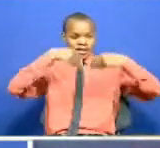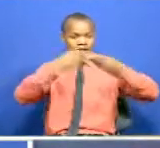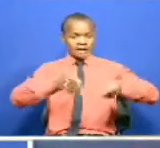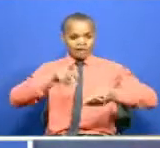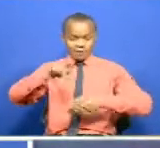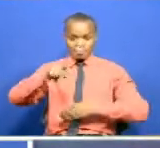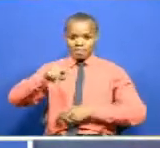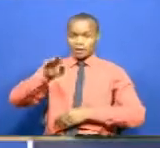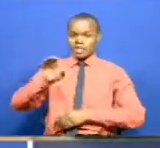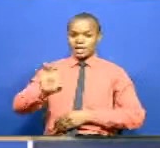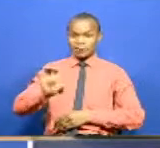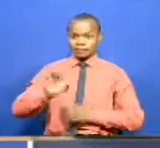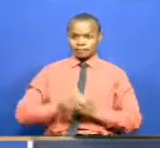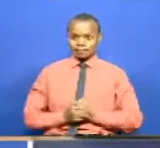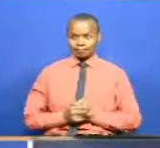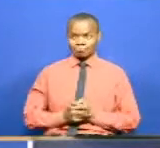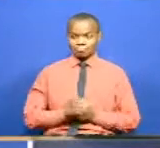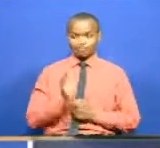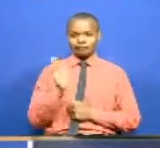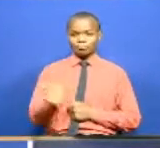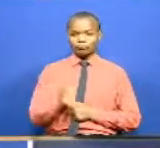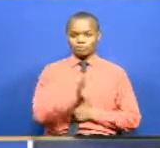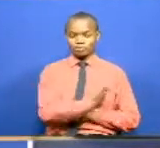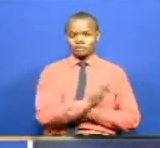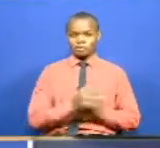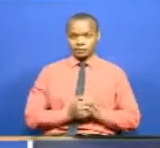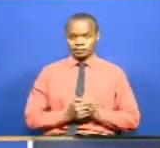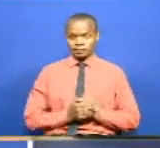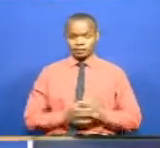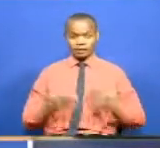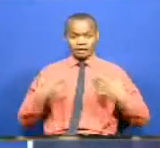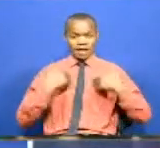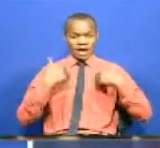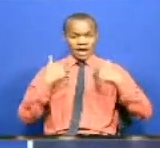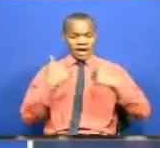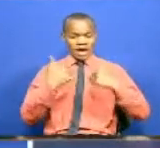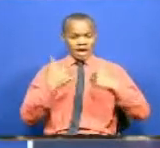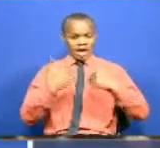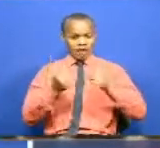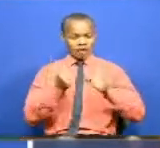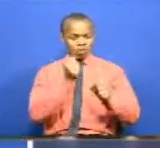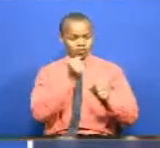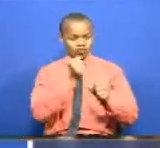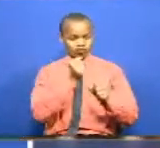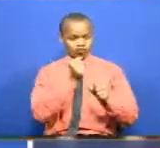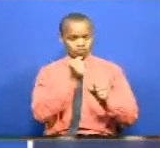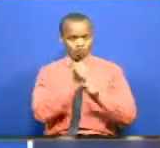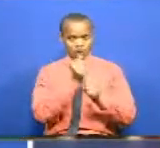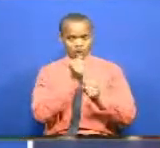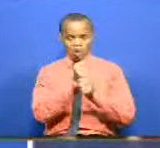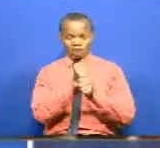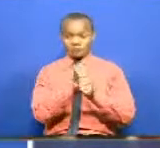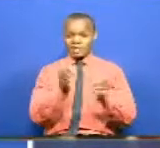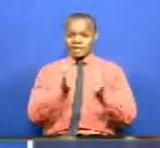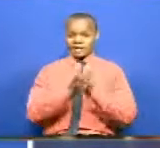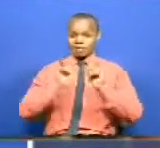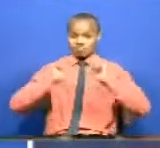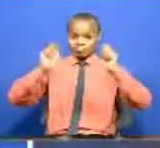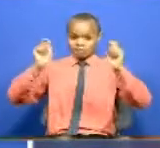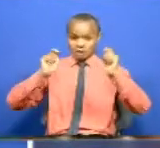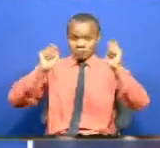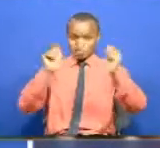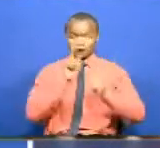wa corona. Kwingineko, huduma za afya katika kaunti ya Trans Nzoia zilisambaratishwa baada ya wahudumu wa afya kushiriki kwenye